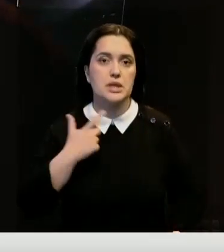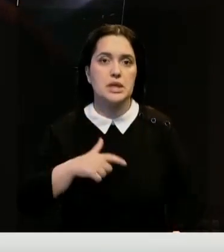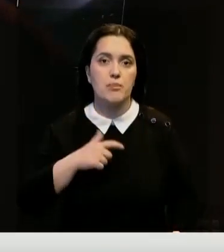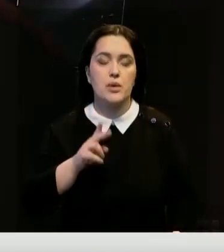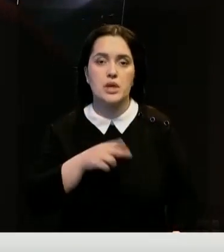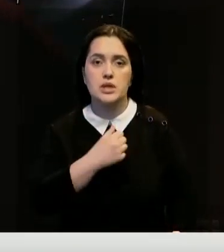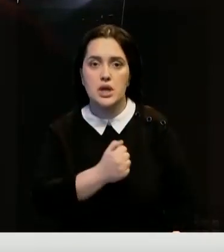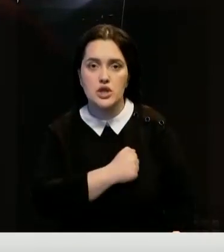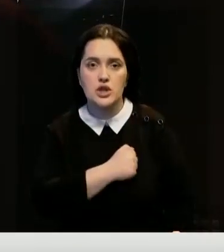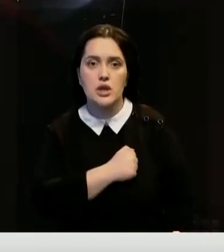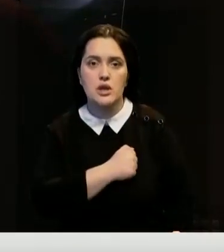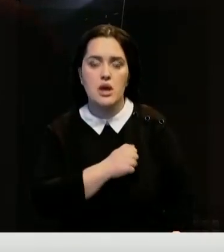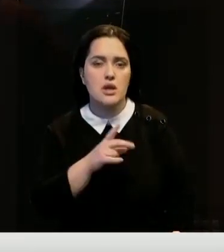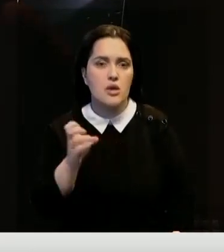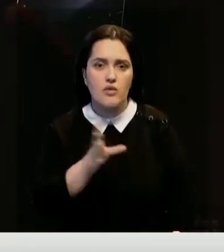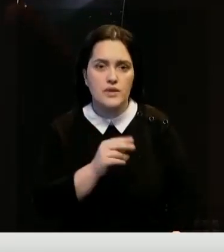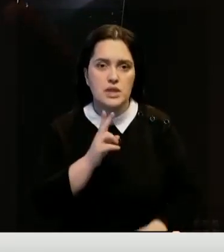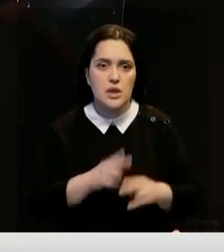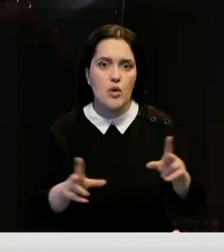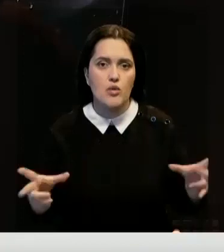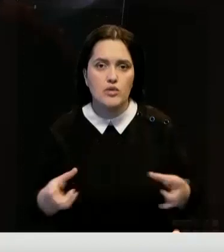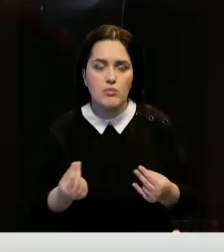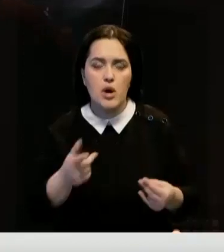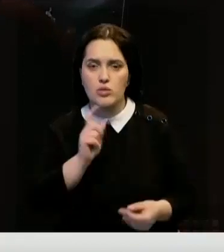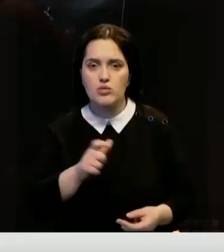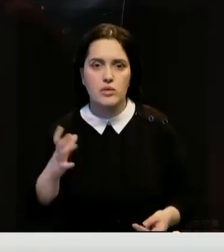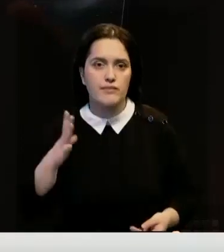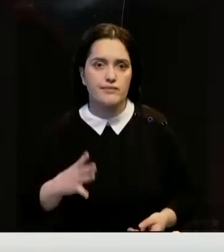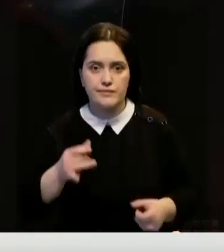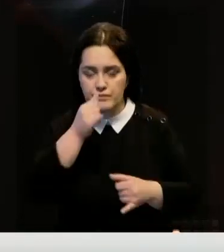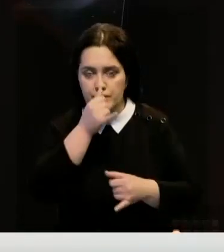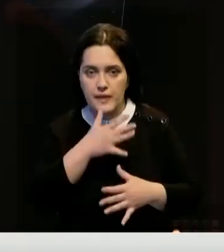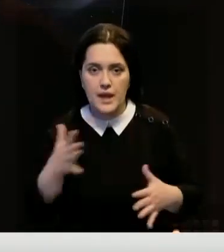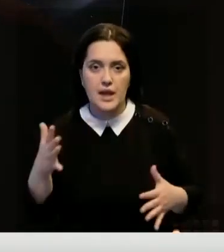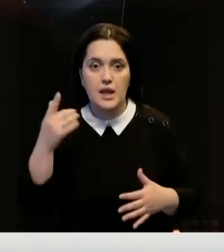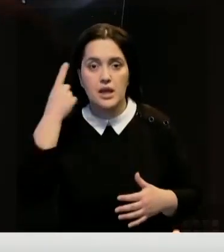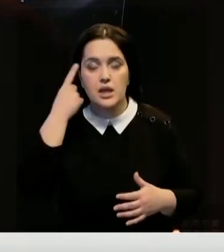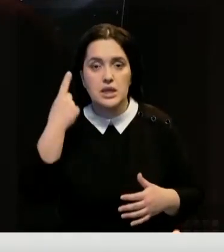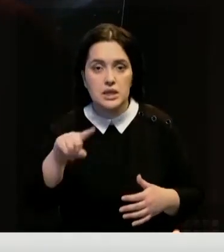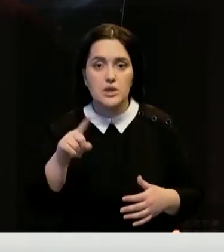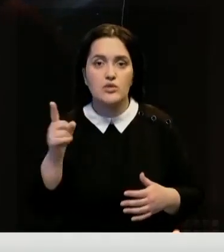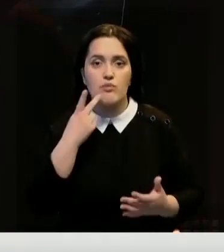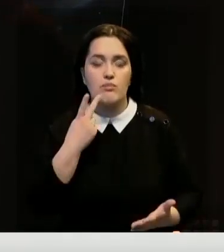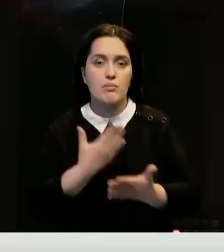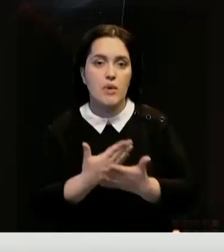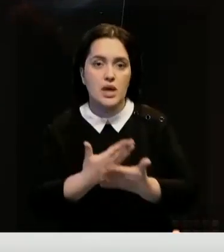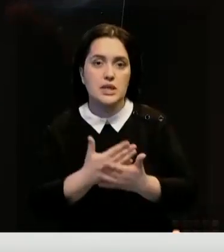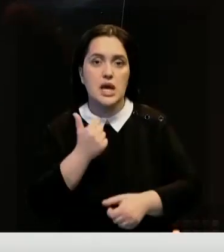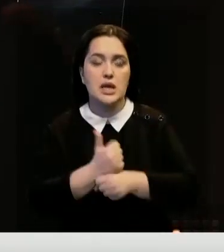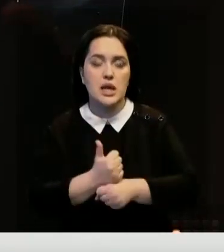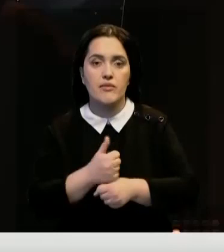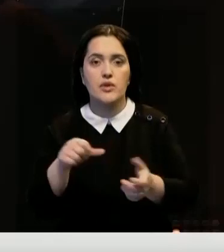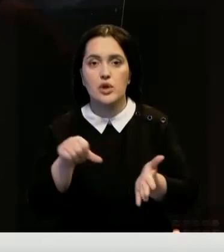сожалению не у всех она заканчивается успешно некоторые люди не выдерживают испытание идея клипа в том чтобы показать как главный герой